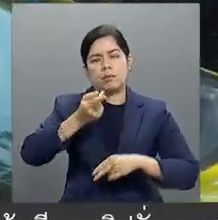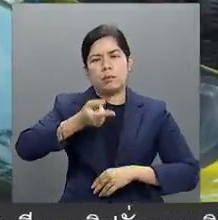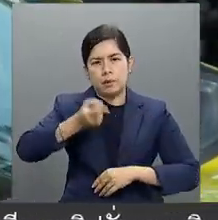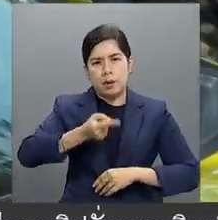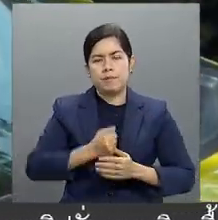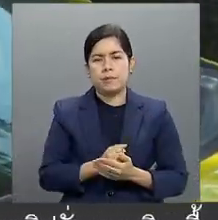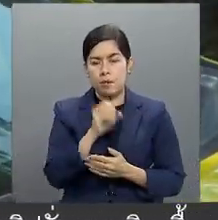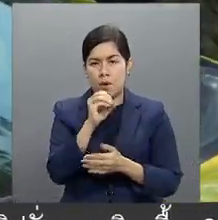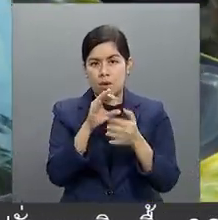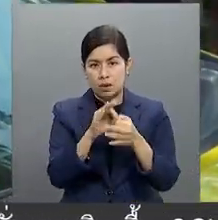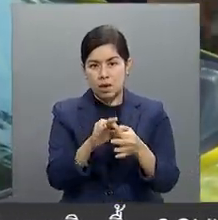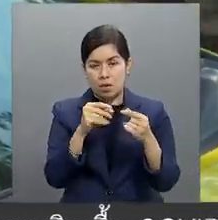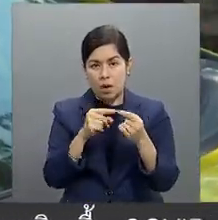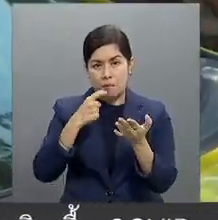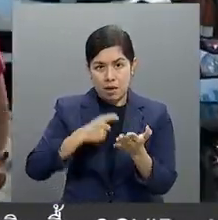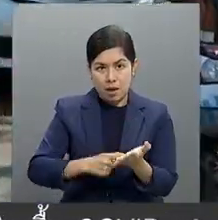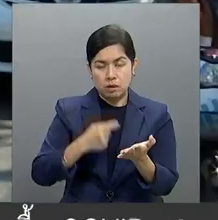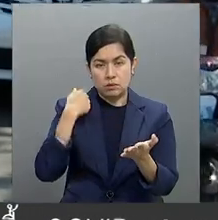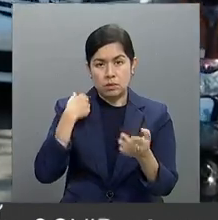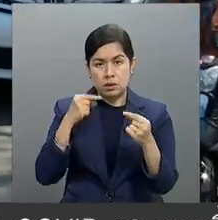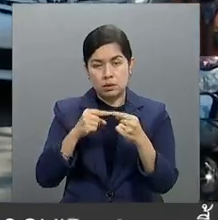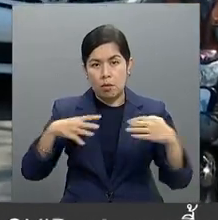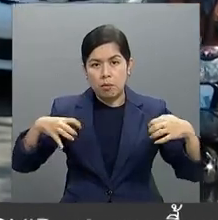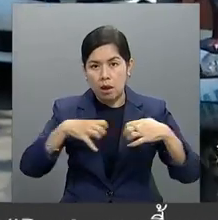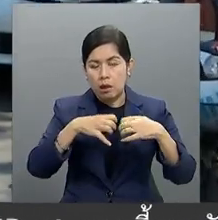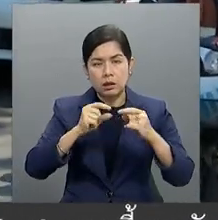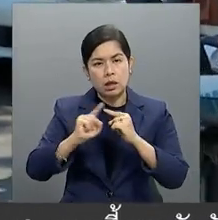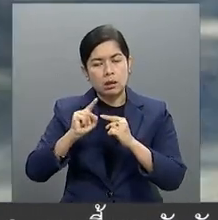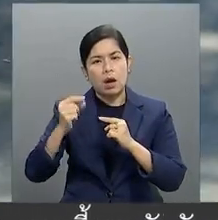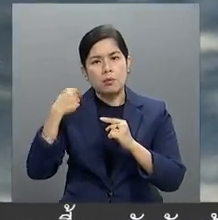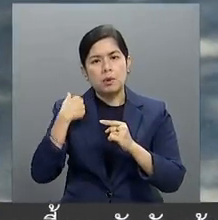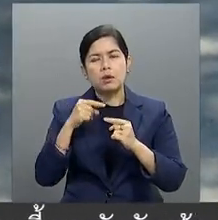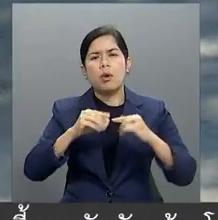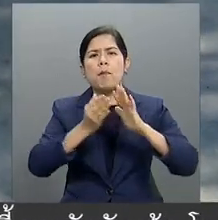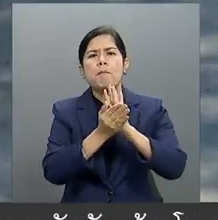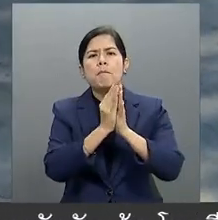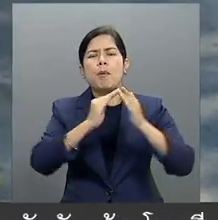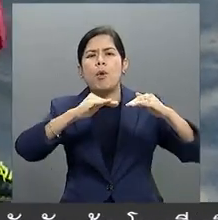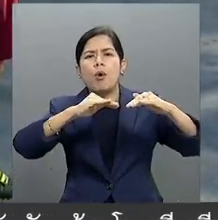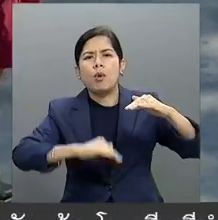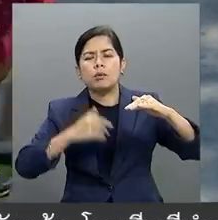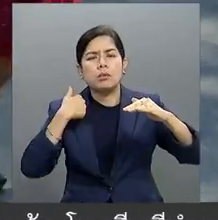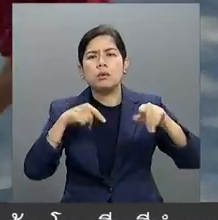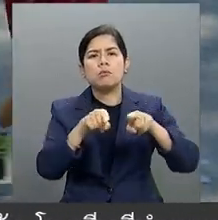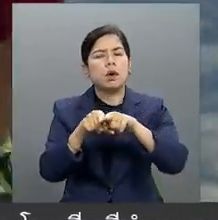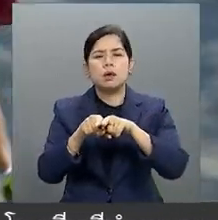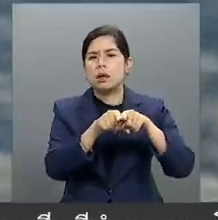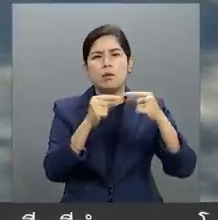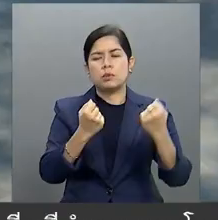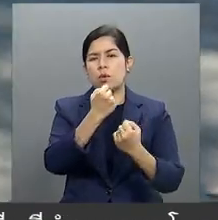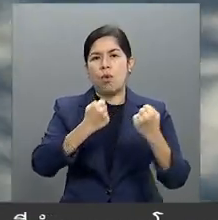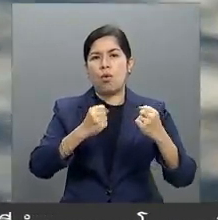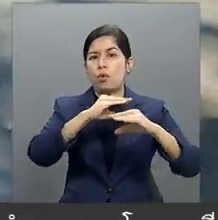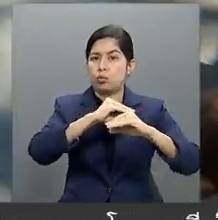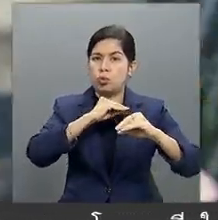ภัยประเภท 3และพรบคุ้มครองผู้ประสบภัยให้ปรับลดลงมานะคะเทียบเท่ากับรถยนต์ทั่วไปเนื่องจากในปัจจุบัน